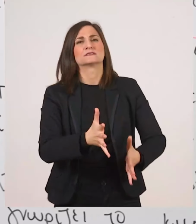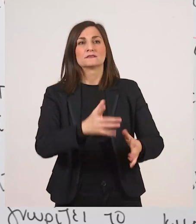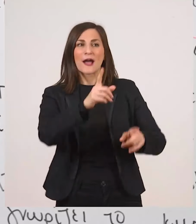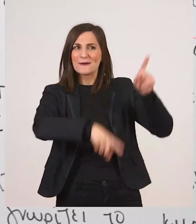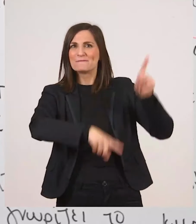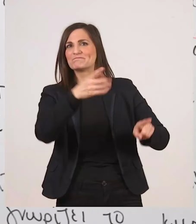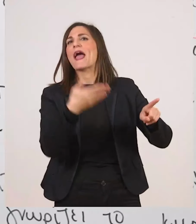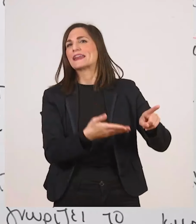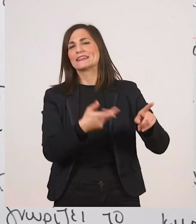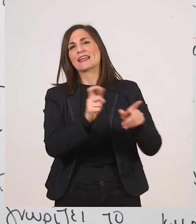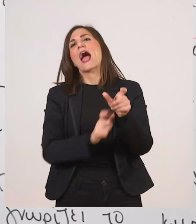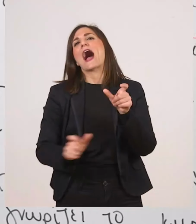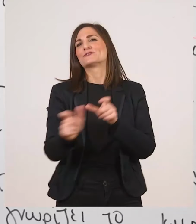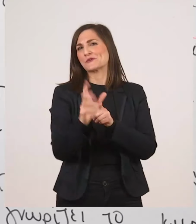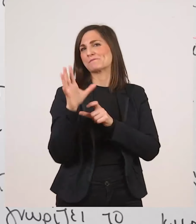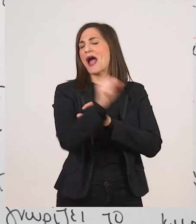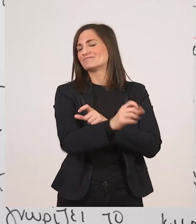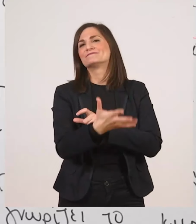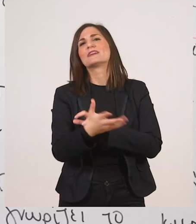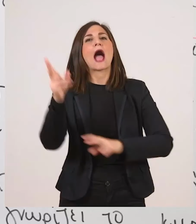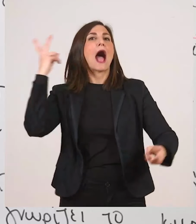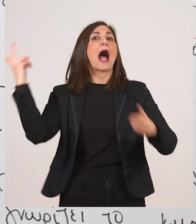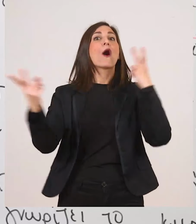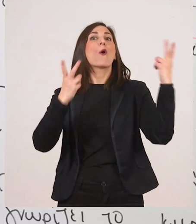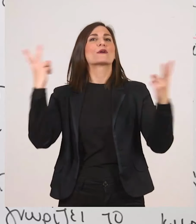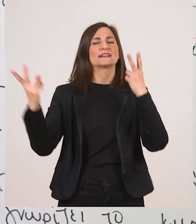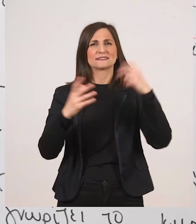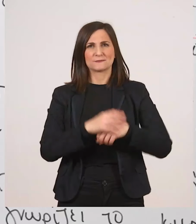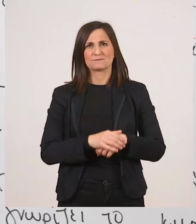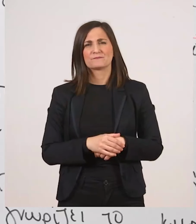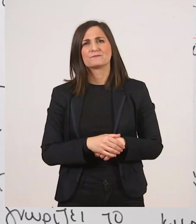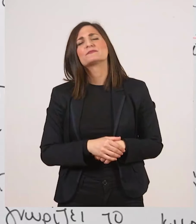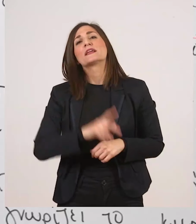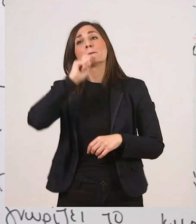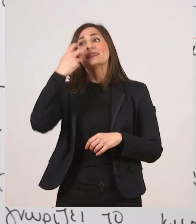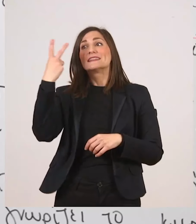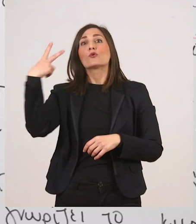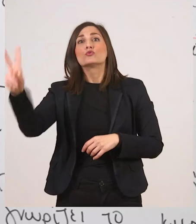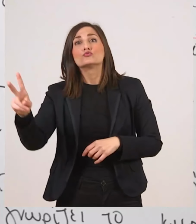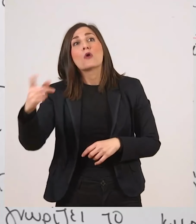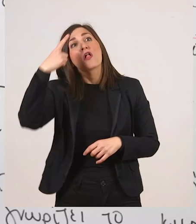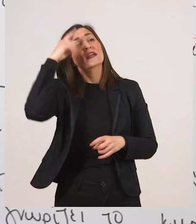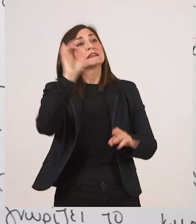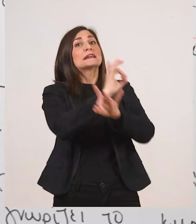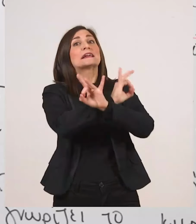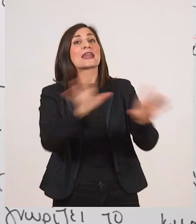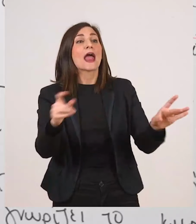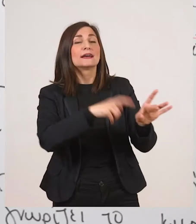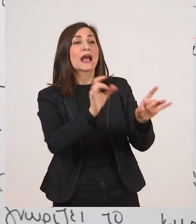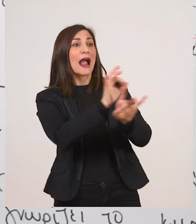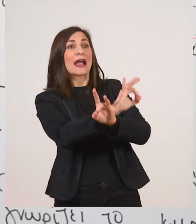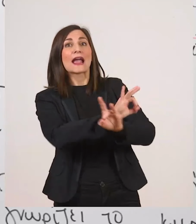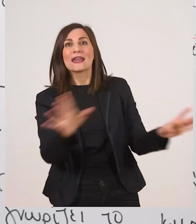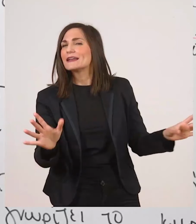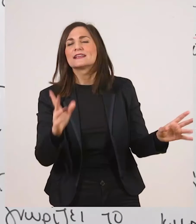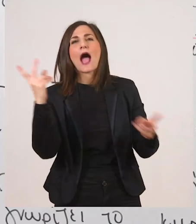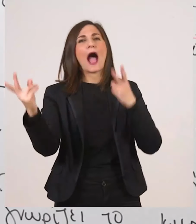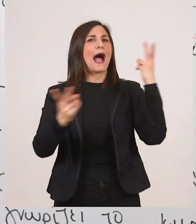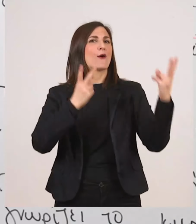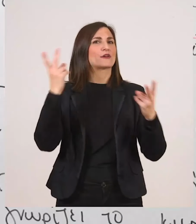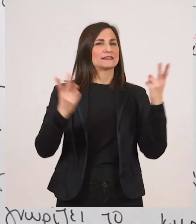Το μερικοί, βεβαίως. Αόριστη αντωνυμία. Κανένας δεν γνωρίζει το μυστικό του. Αόριστη το κανένας,